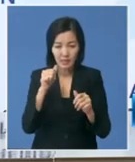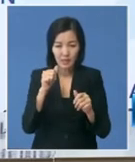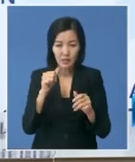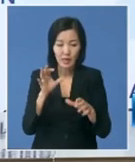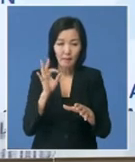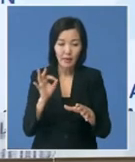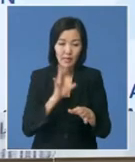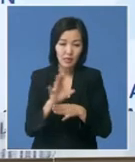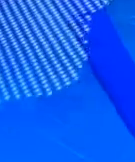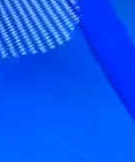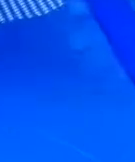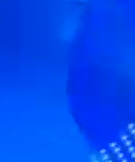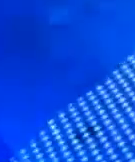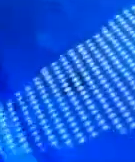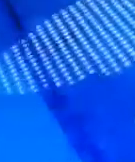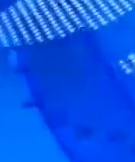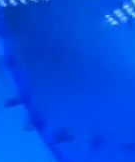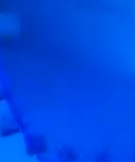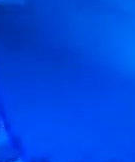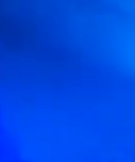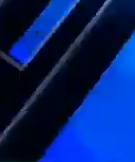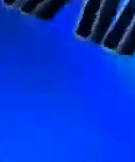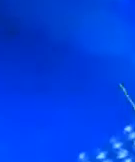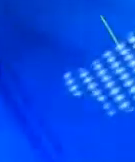монеталар шығарумен айналысады.